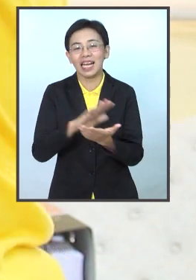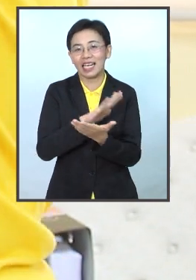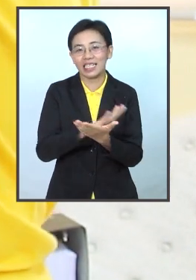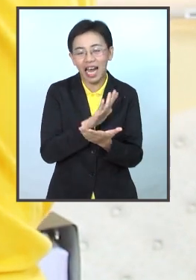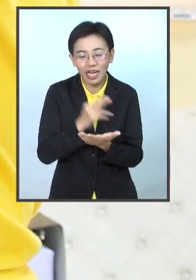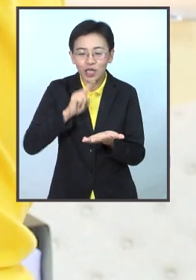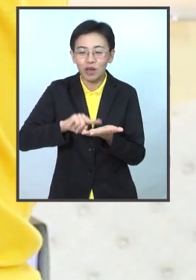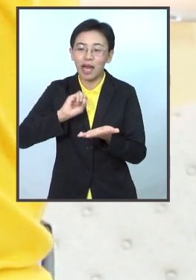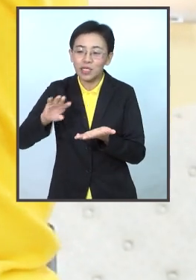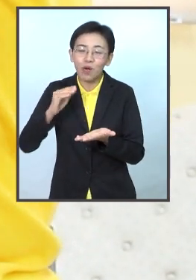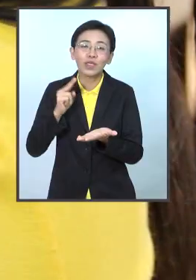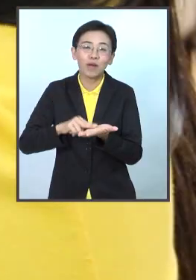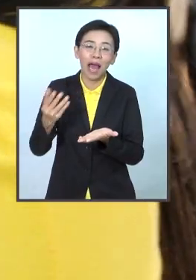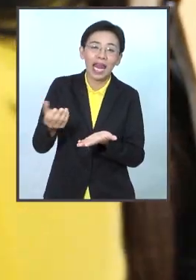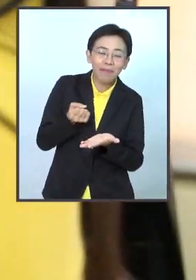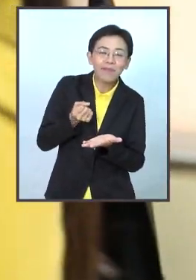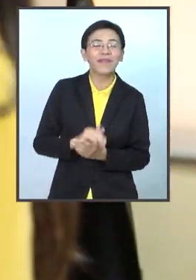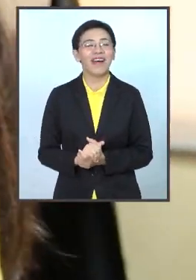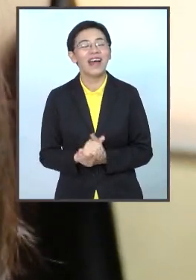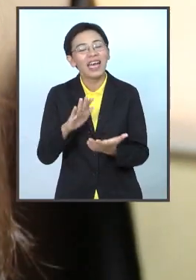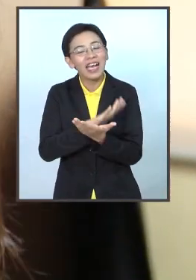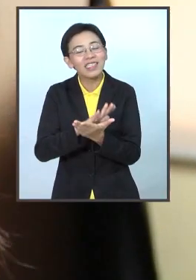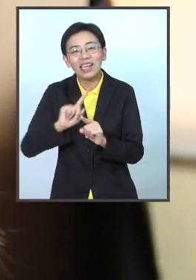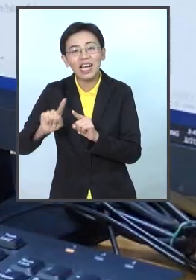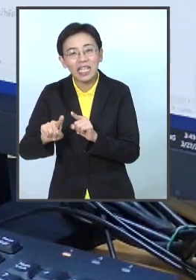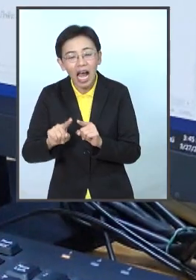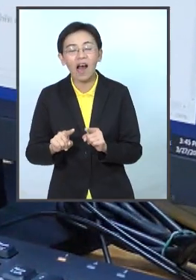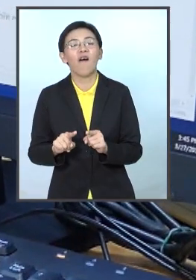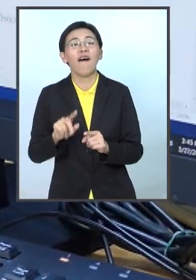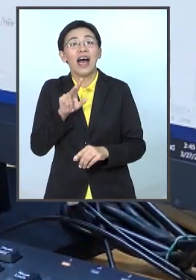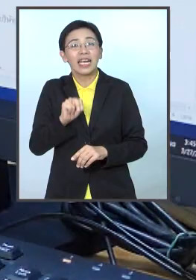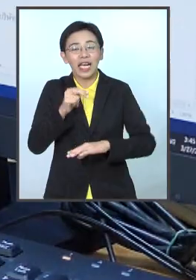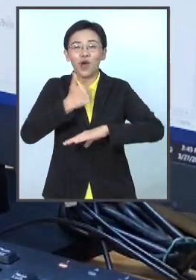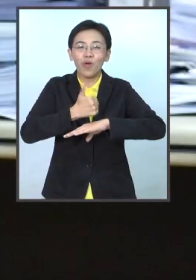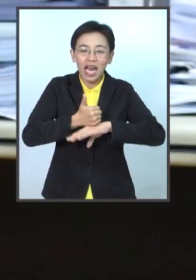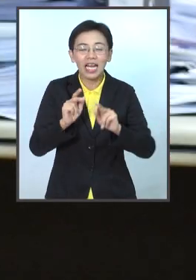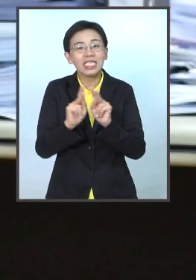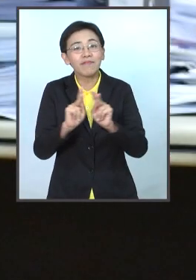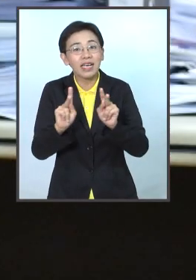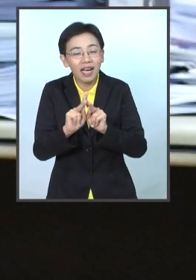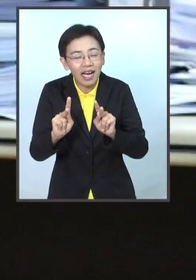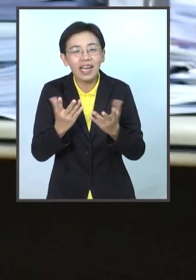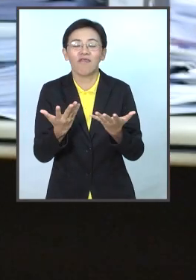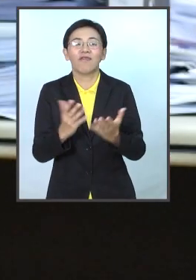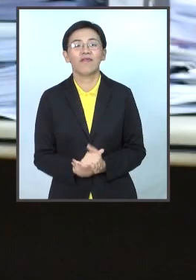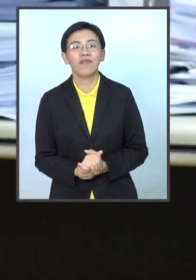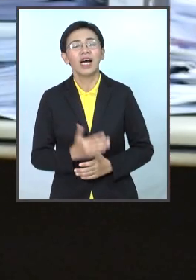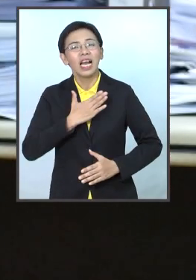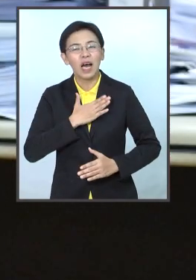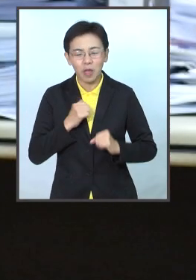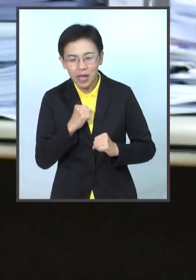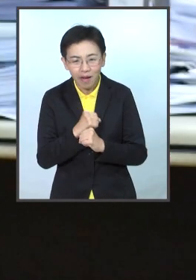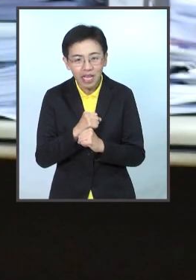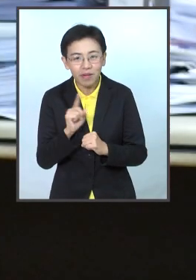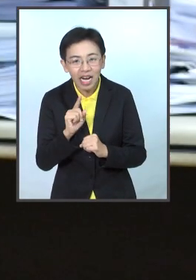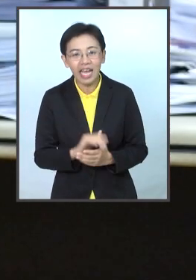สารหนังสือเข้าออกของบริษัทแล้วก็รับนัดของเจ้านายกรรมการผู้จัดการแล้วก็งานที่เราจะได้ท้า